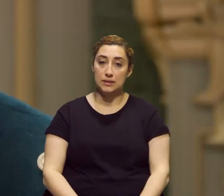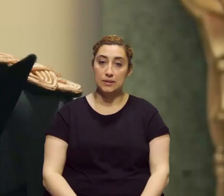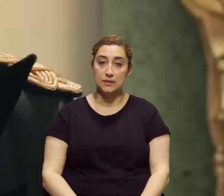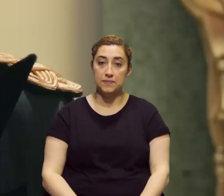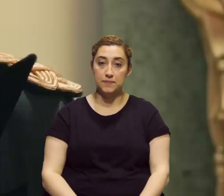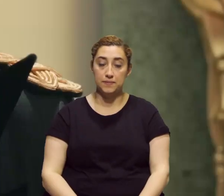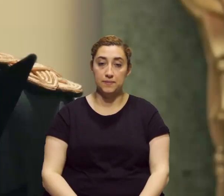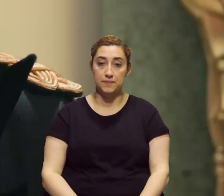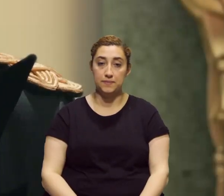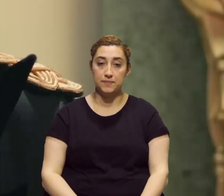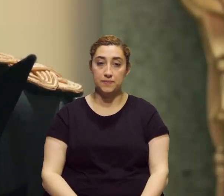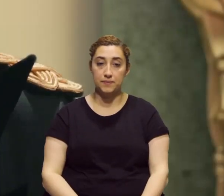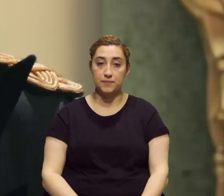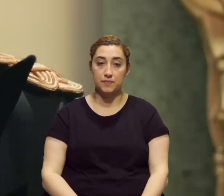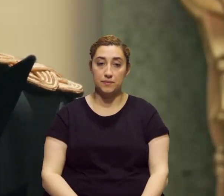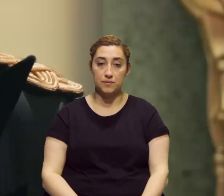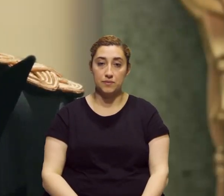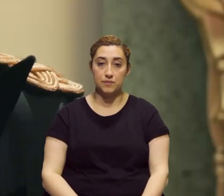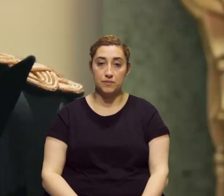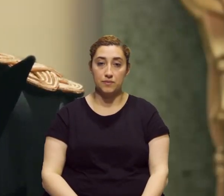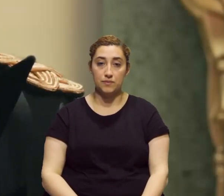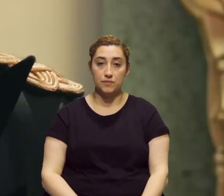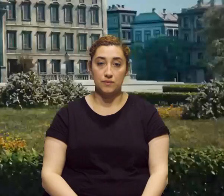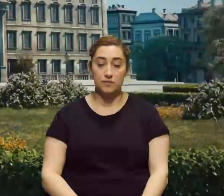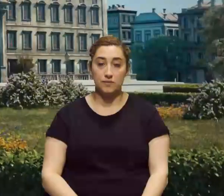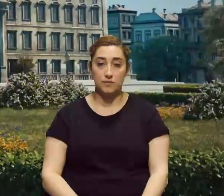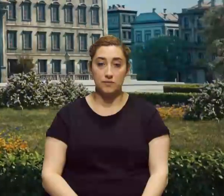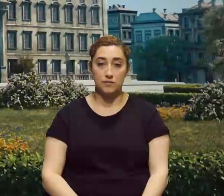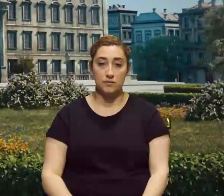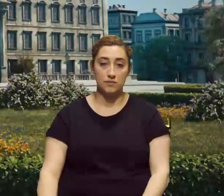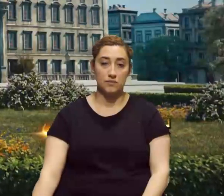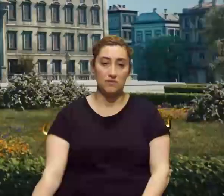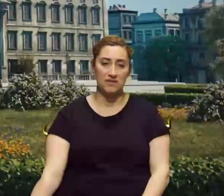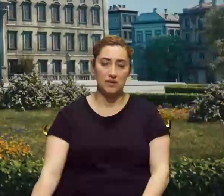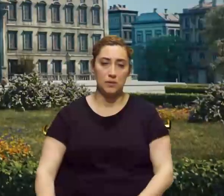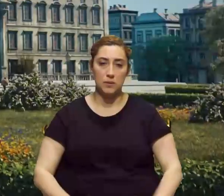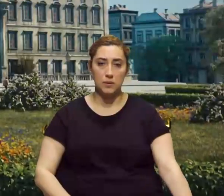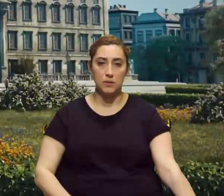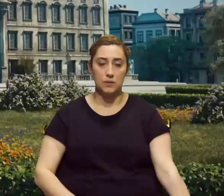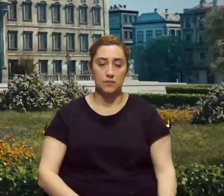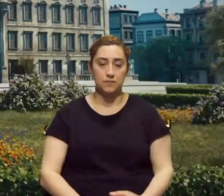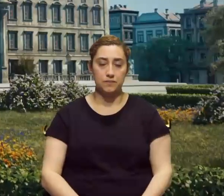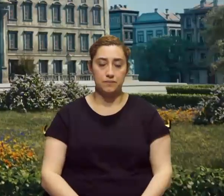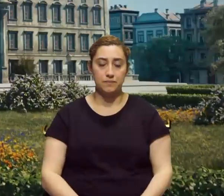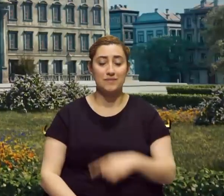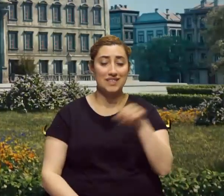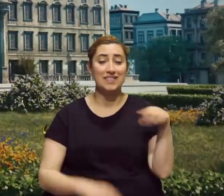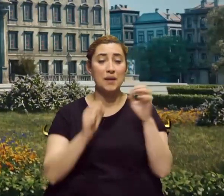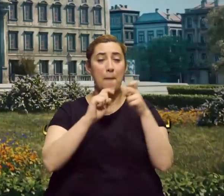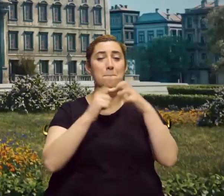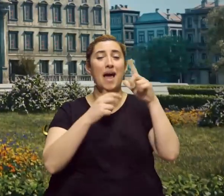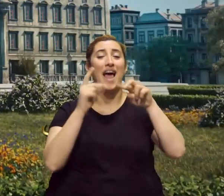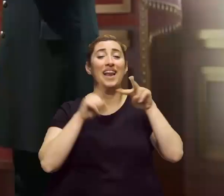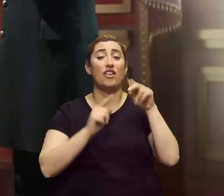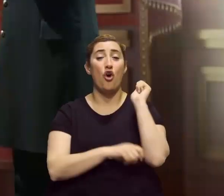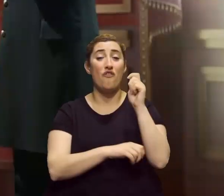majesteleri. Nikolas kafa sallayarak düşünüyor. Berlin Sarayı. Siz Berlin'de konferans